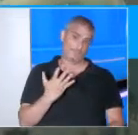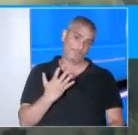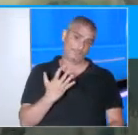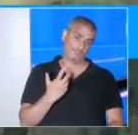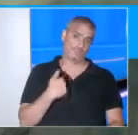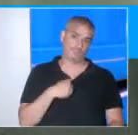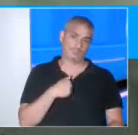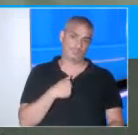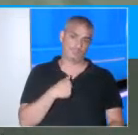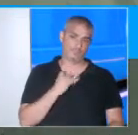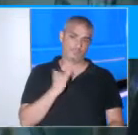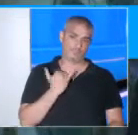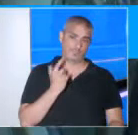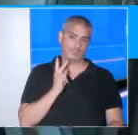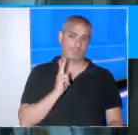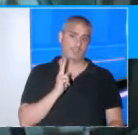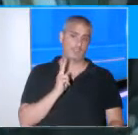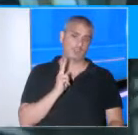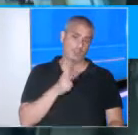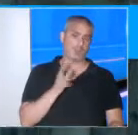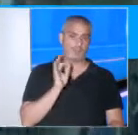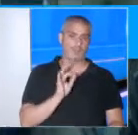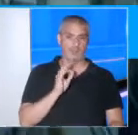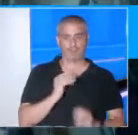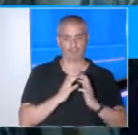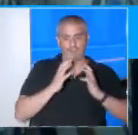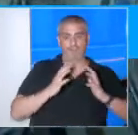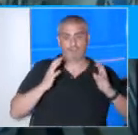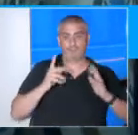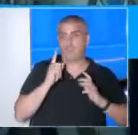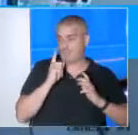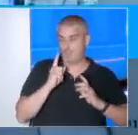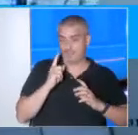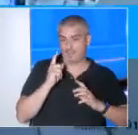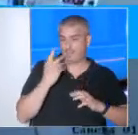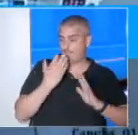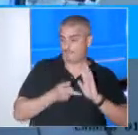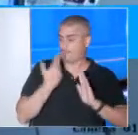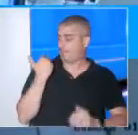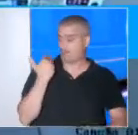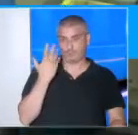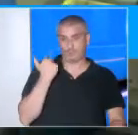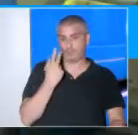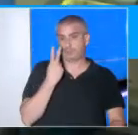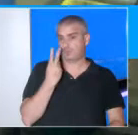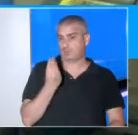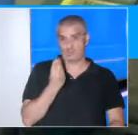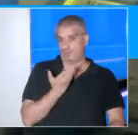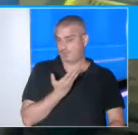ככה שאנחנו בהחלט יכולים עדיין לגדול, אם כי בגל הקודם היו שני